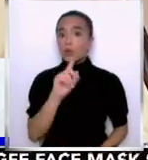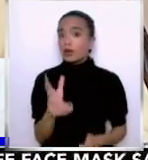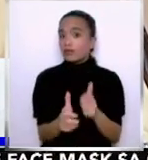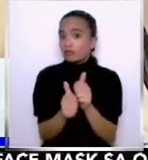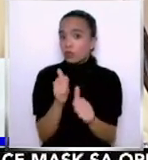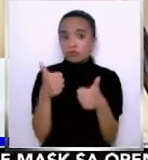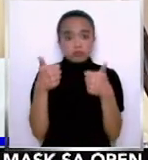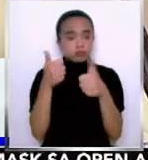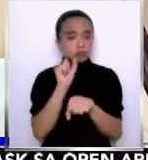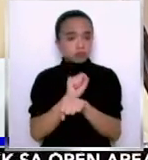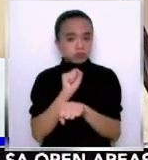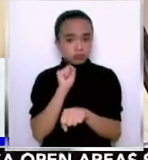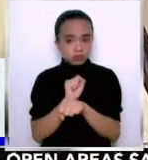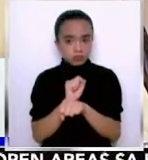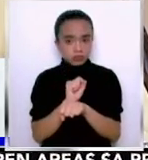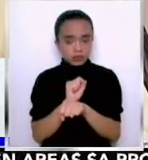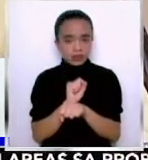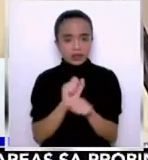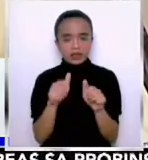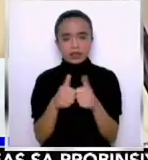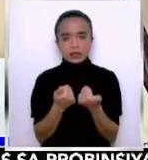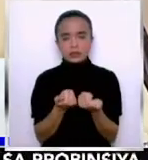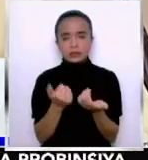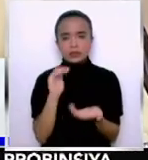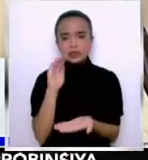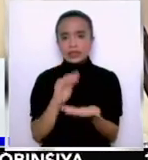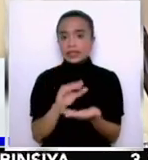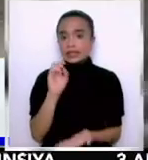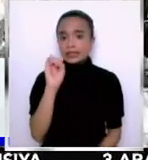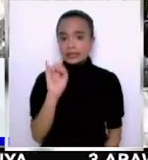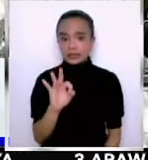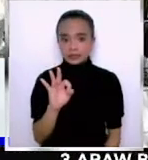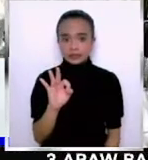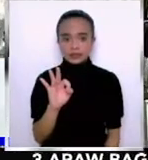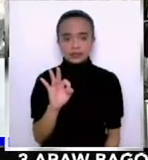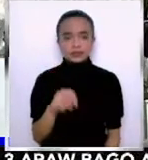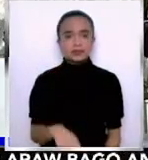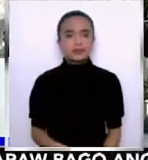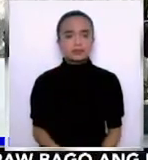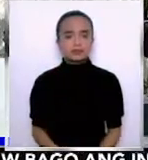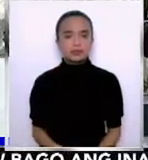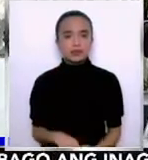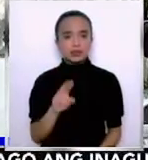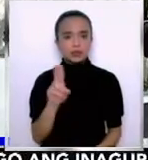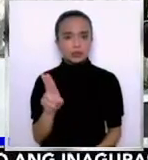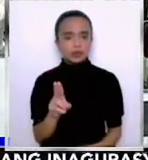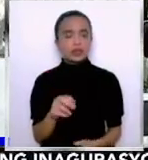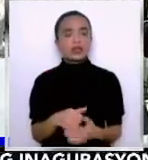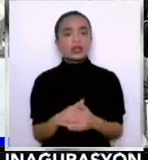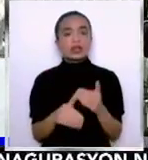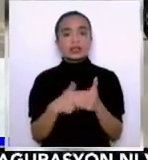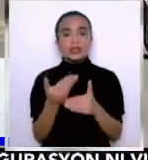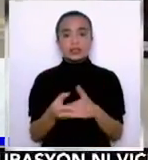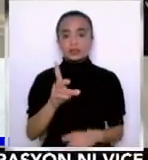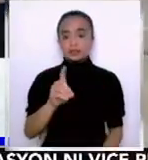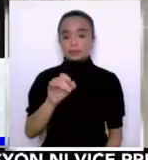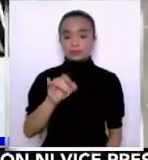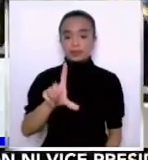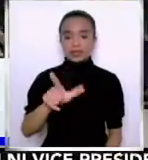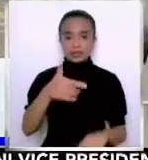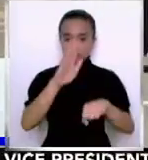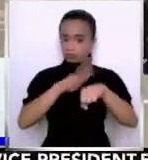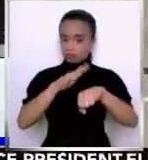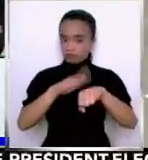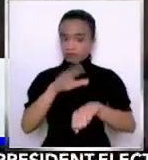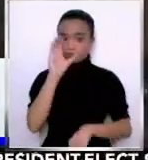mababa yung ating COVID cases compared to other countries. Muling babala naman ang DILG sa Cebu Province kung saan nagpasa